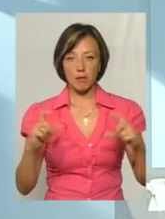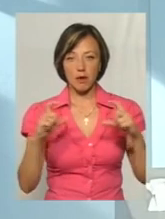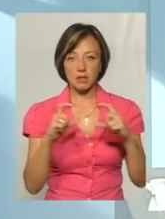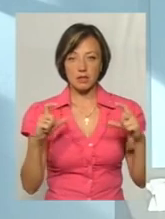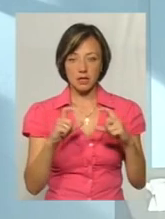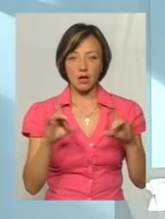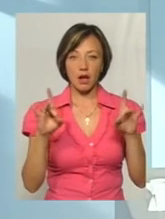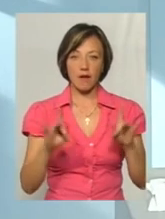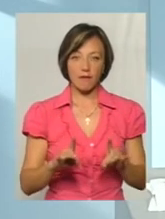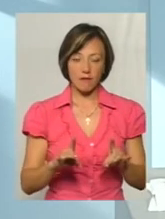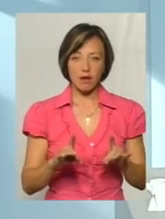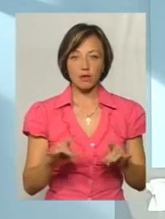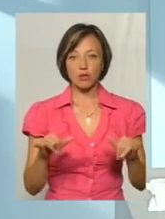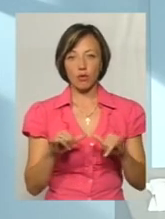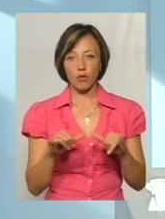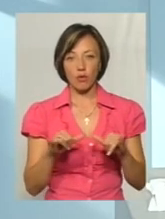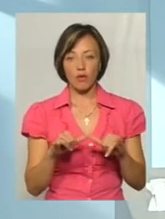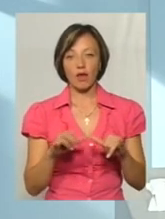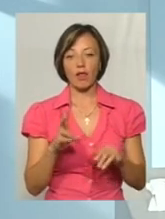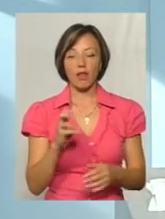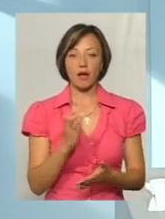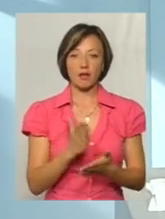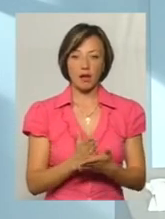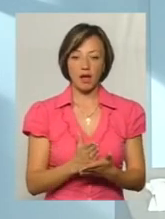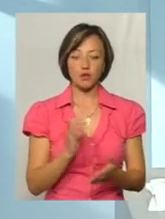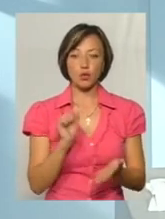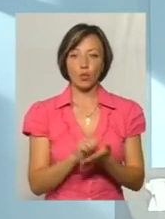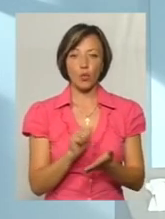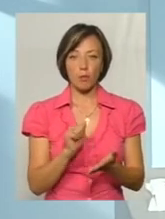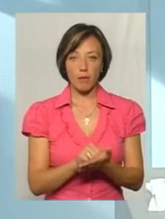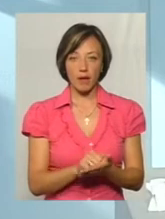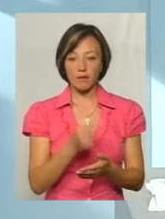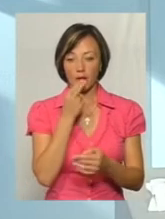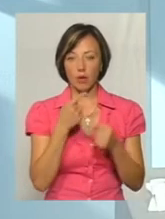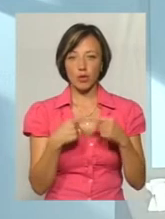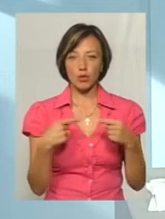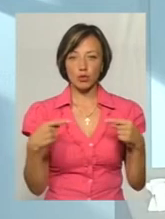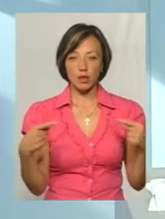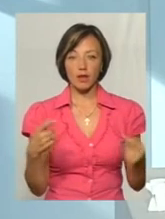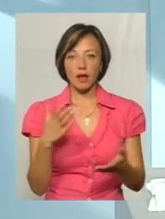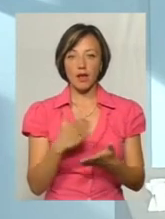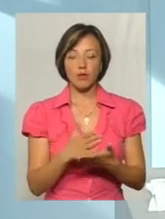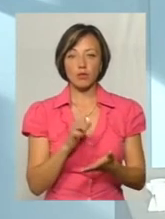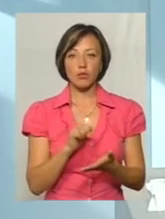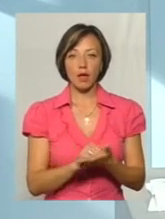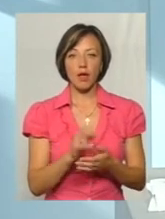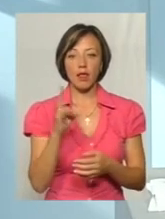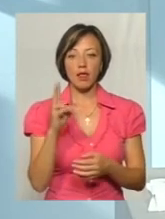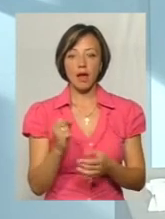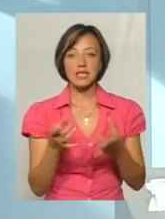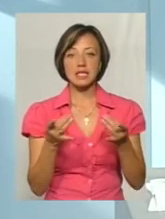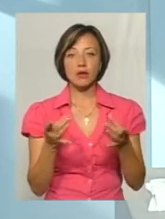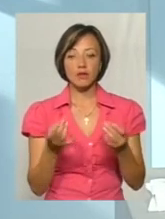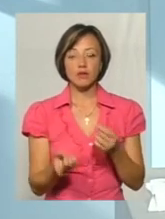магазинів, кафешок, столових. На наявність супровідних документів на продукцію, на наявність у провідних документів на сировину, з